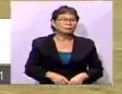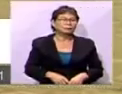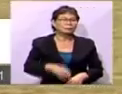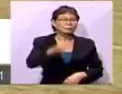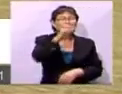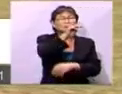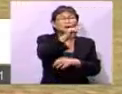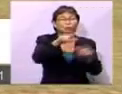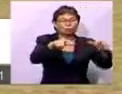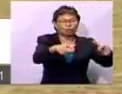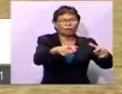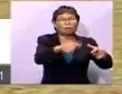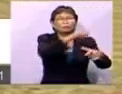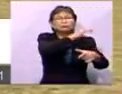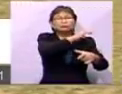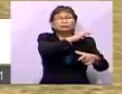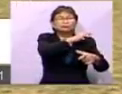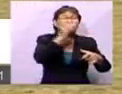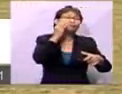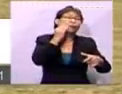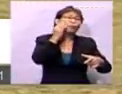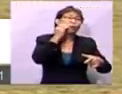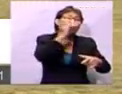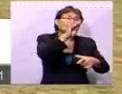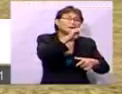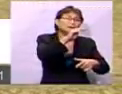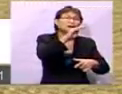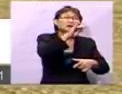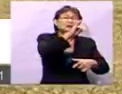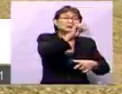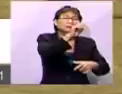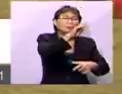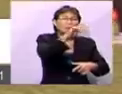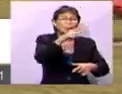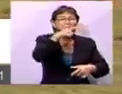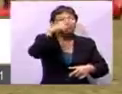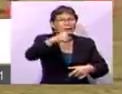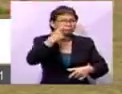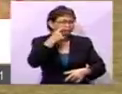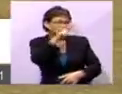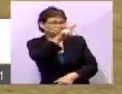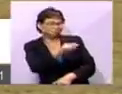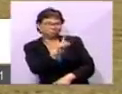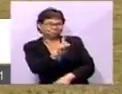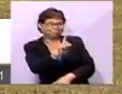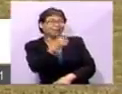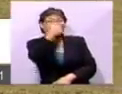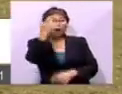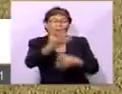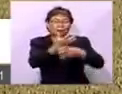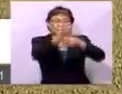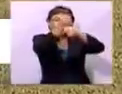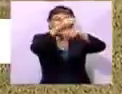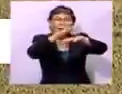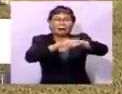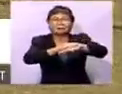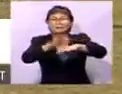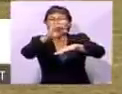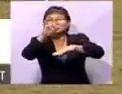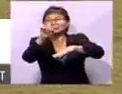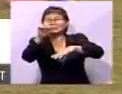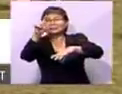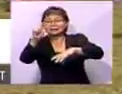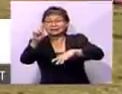Marsiara skuad kendalian jurulatih berpengalaman Ismail Zakaria tidak harus dipandang mudah. Tetapi kemenangan ke atas JDT2 sebelum